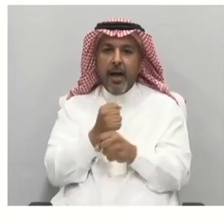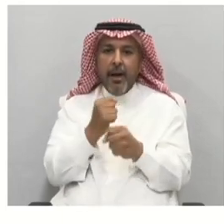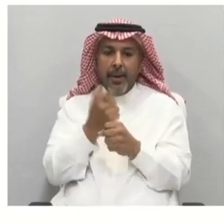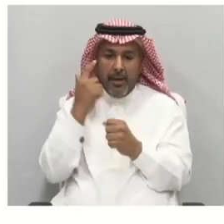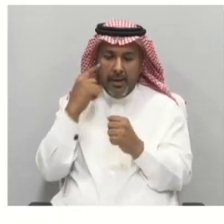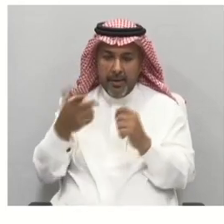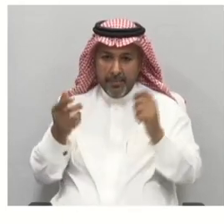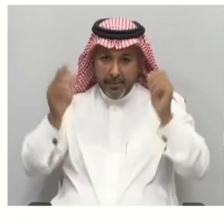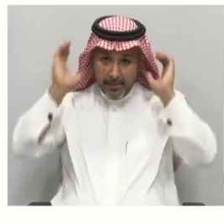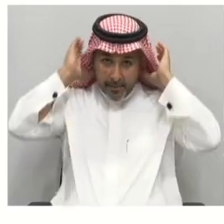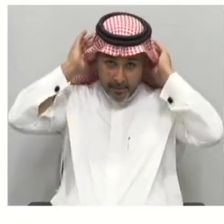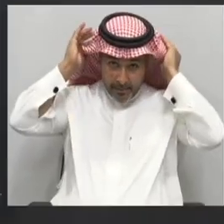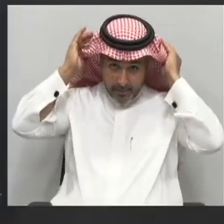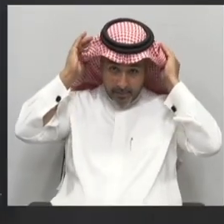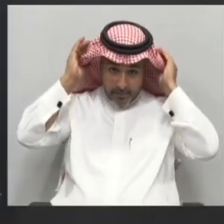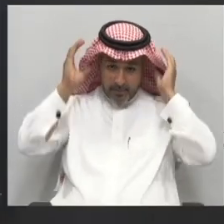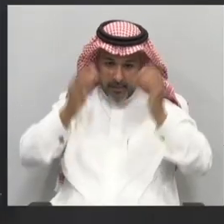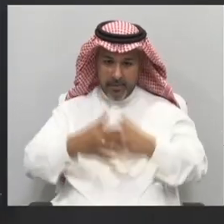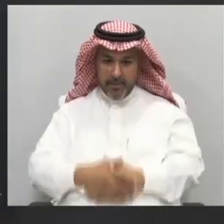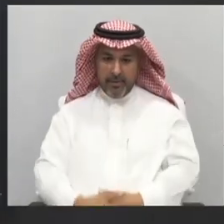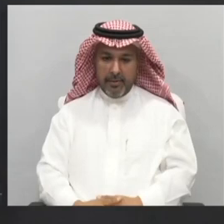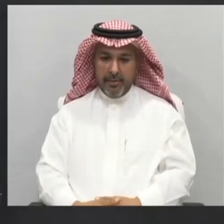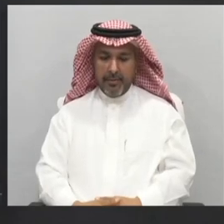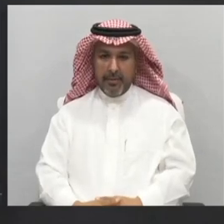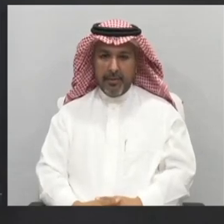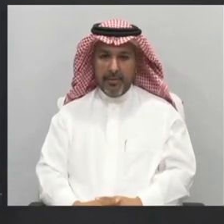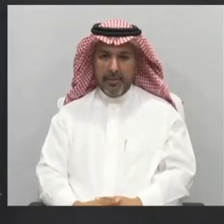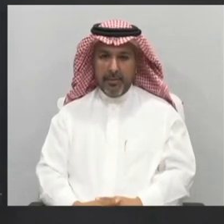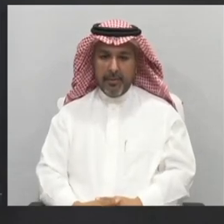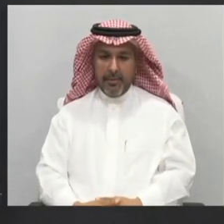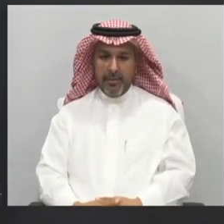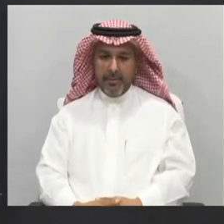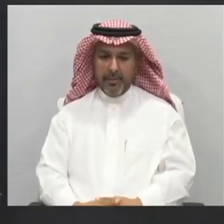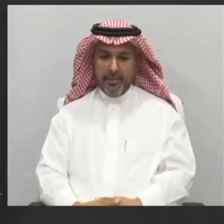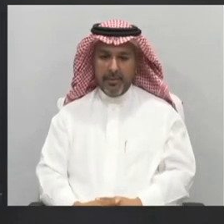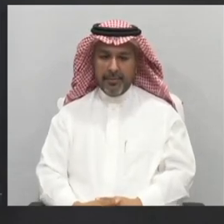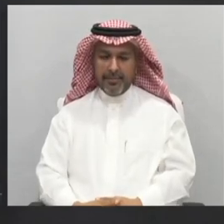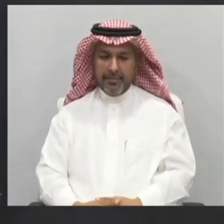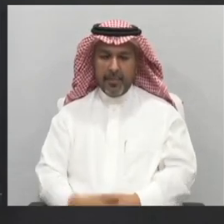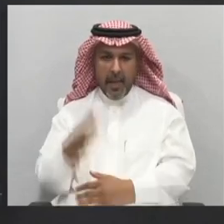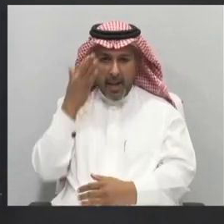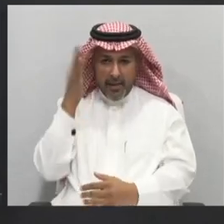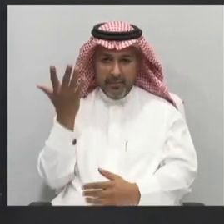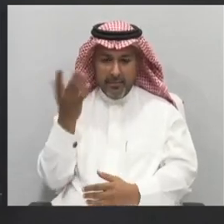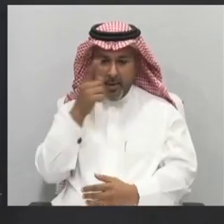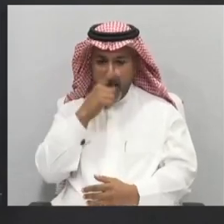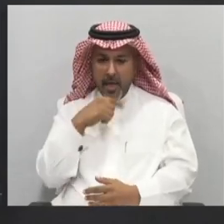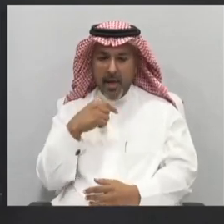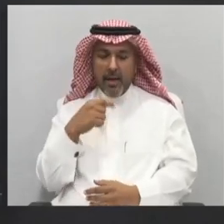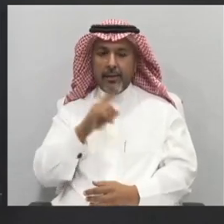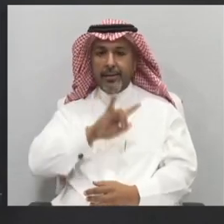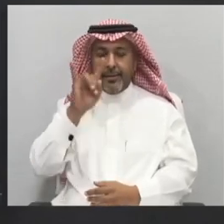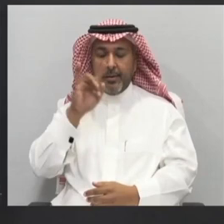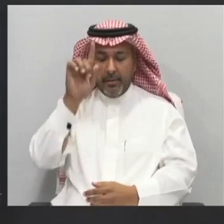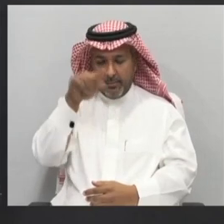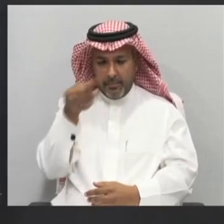يخلق انفسهم ان او خلقوا من غير خالق ام خلقوا من غير شيء وهذا